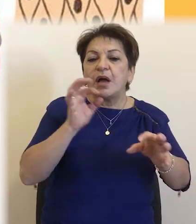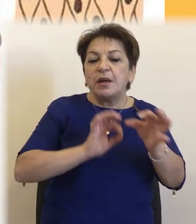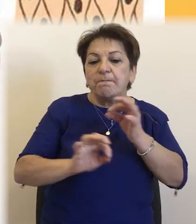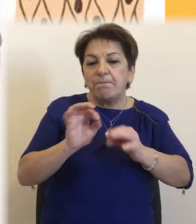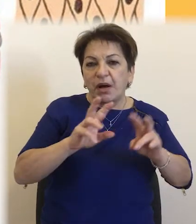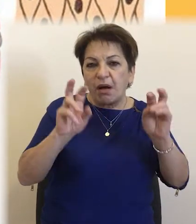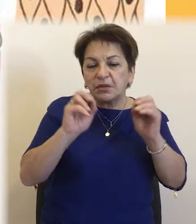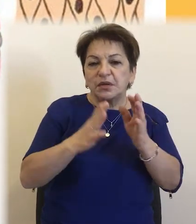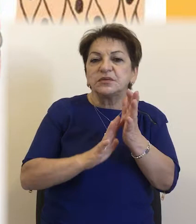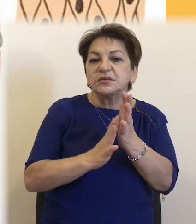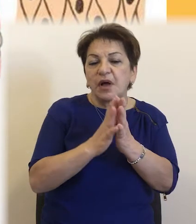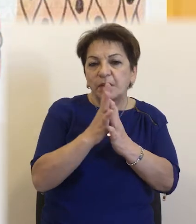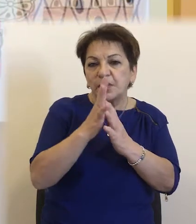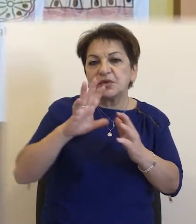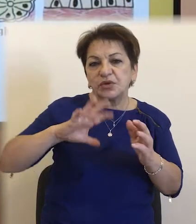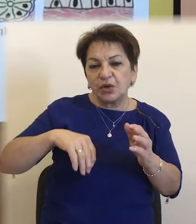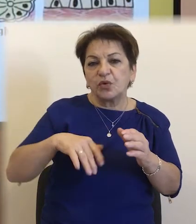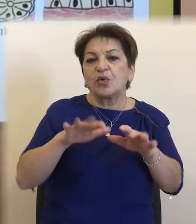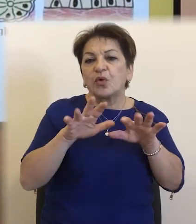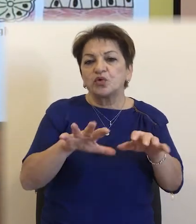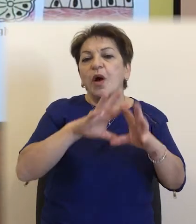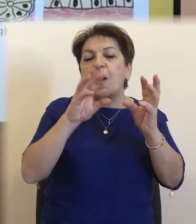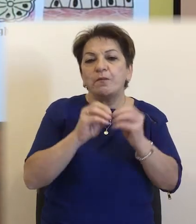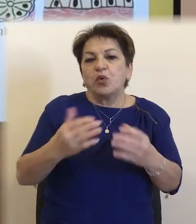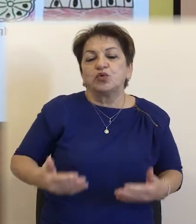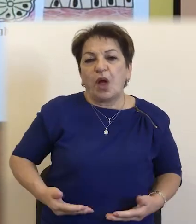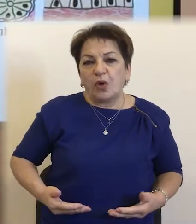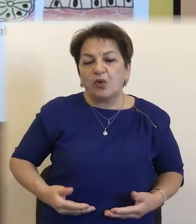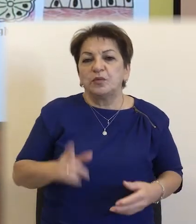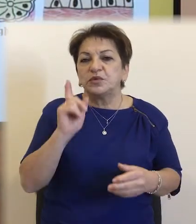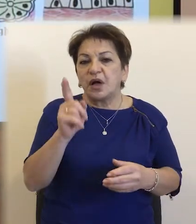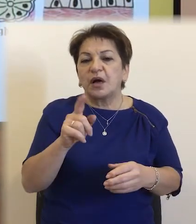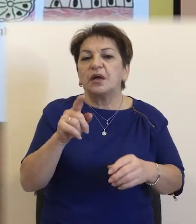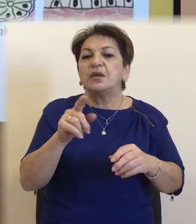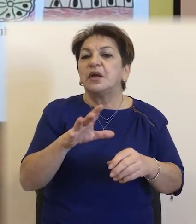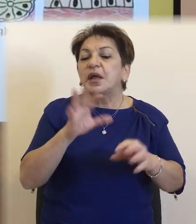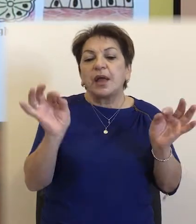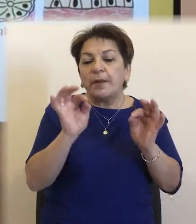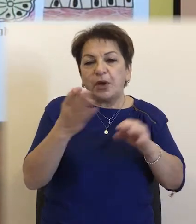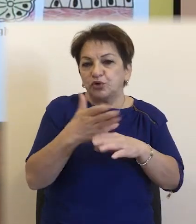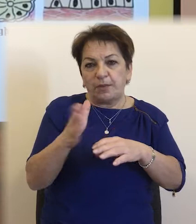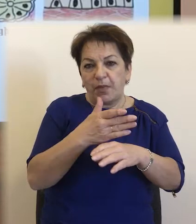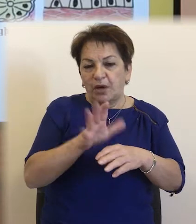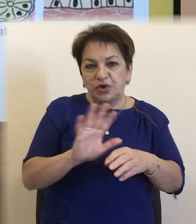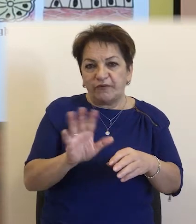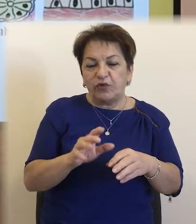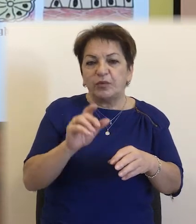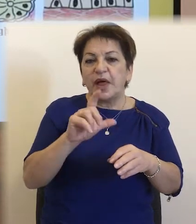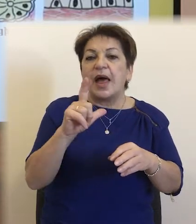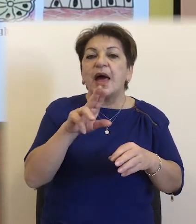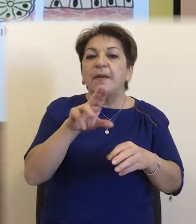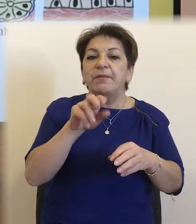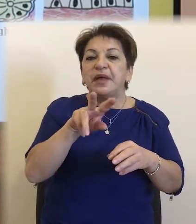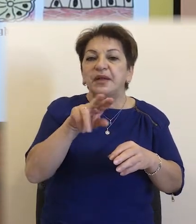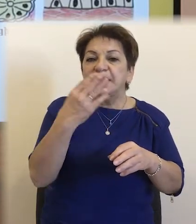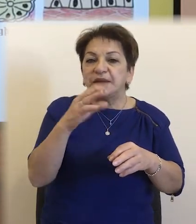մկանային բճիջները սաղնային զարգացումից հետո գործում են ամբողջ կյանքում, սակայն երբևը չեն բաժանվում։ Իսկ